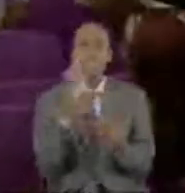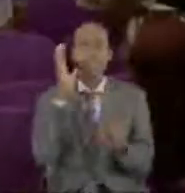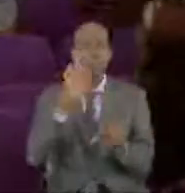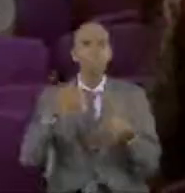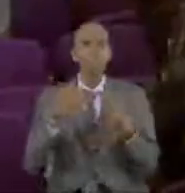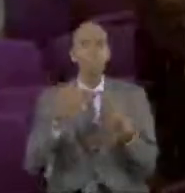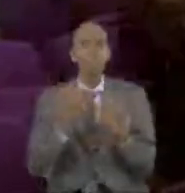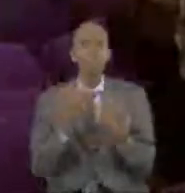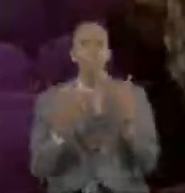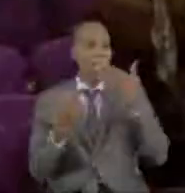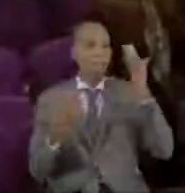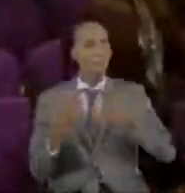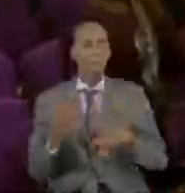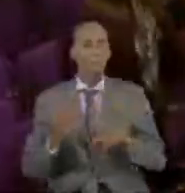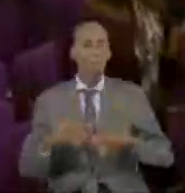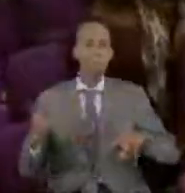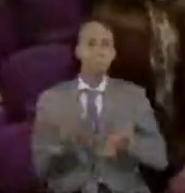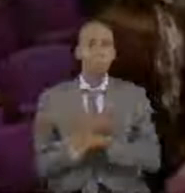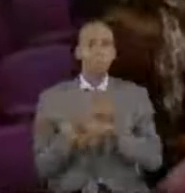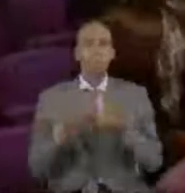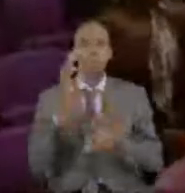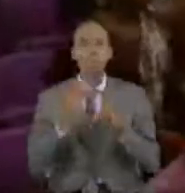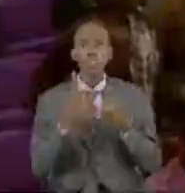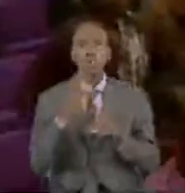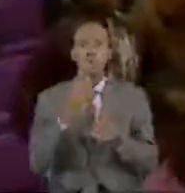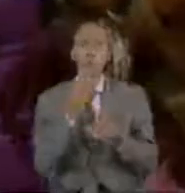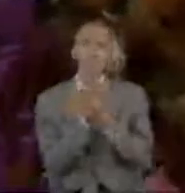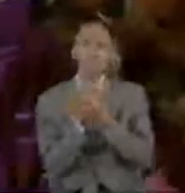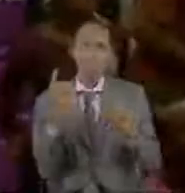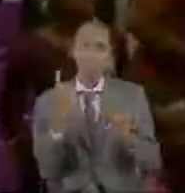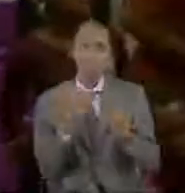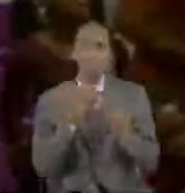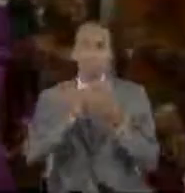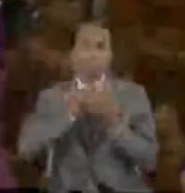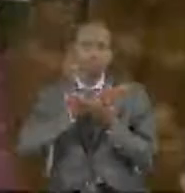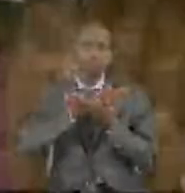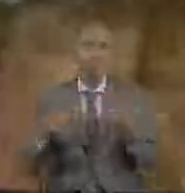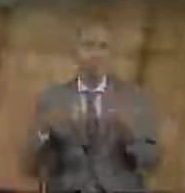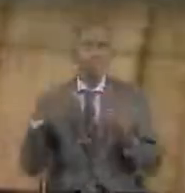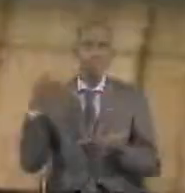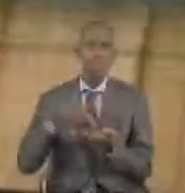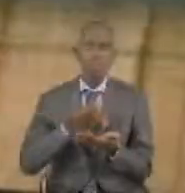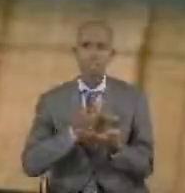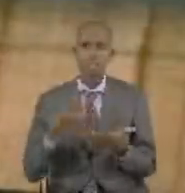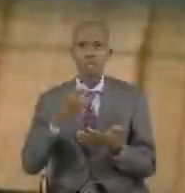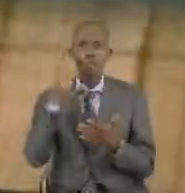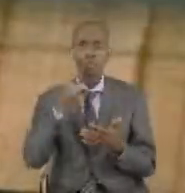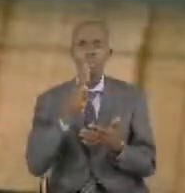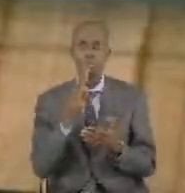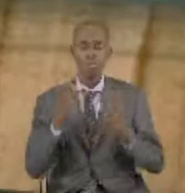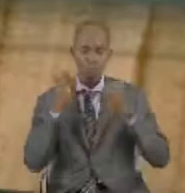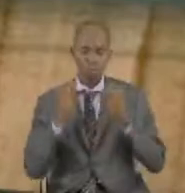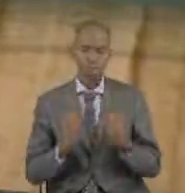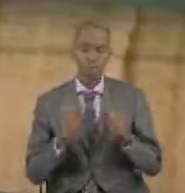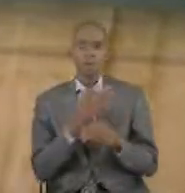je voulais partir de mal en pire mais si vous êtes sauvés si vous a senti fier si vous êtes ferme dans la voie du seigneur vous serez fort